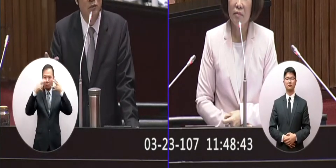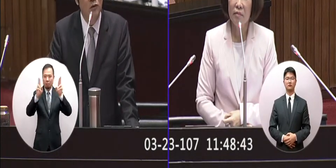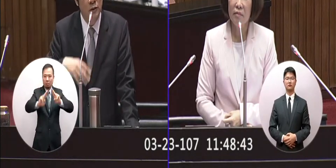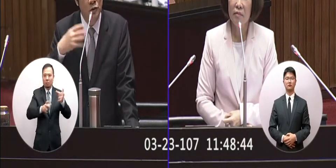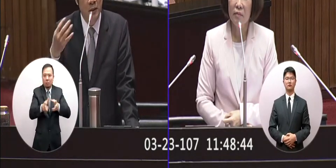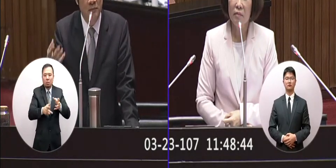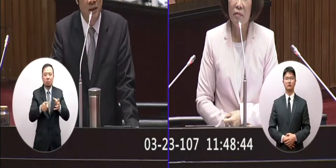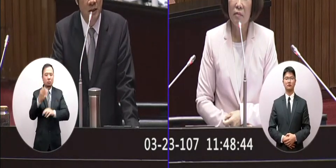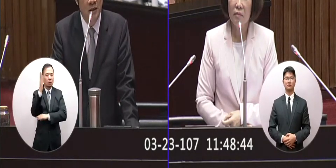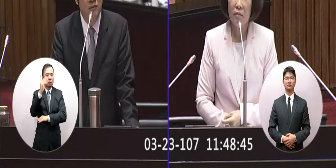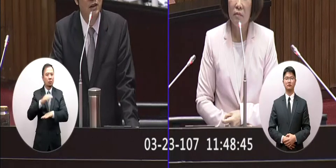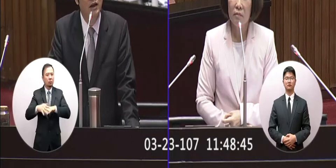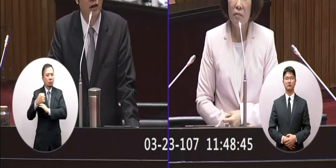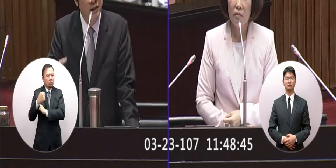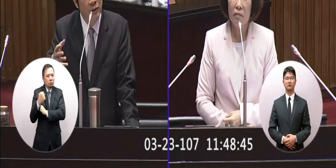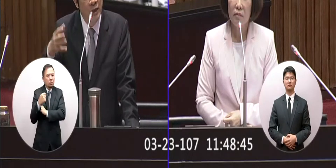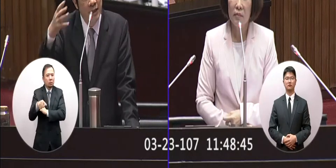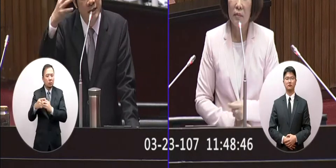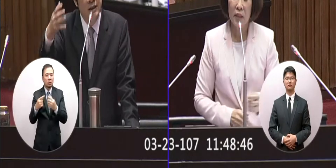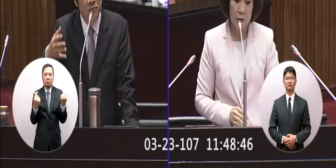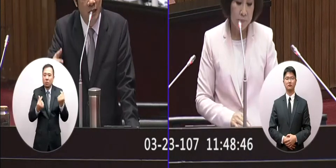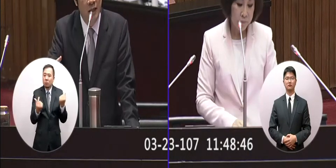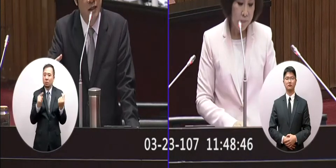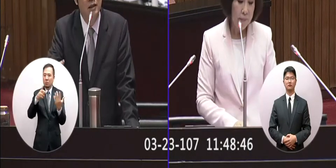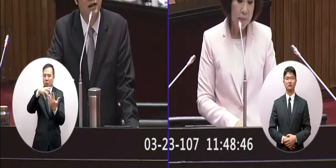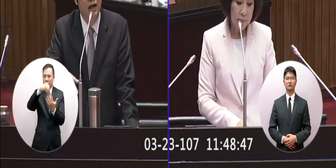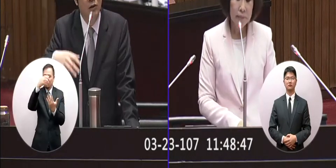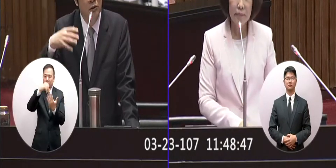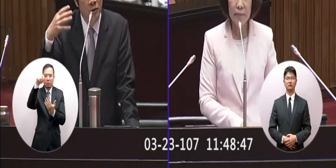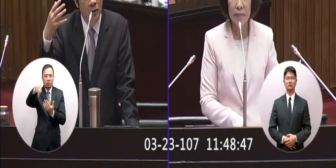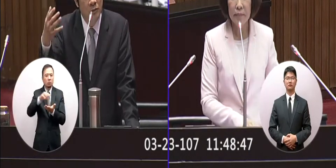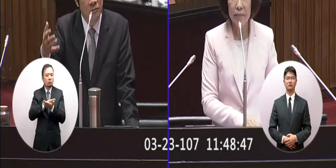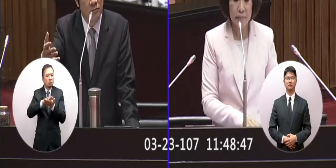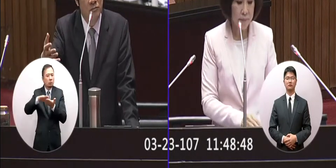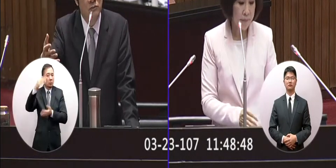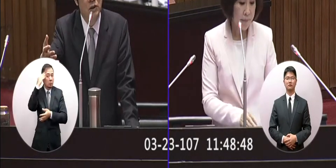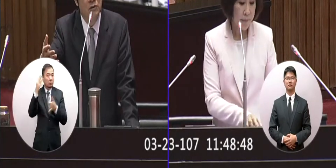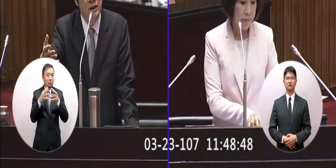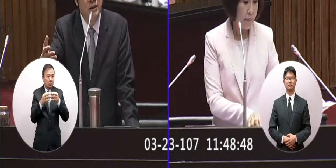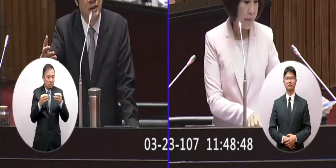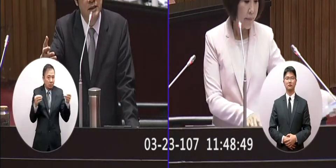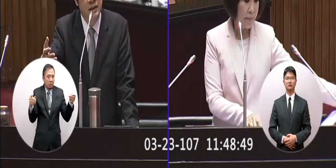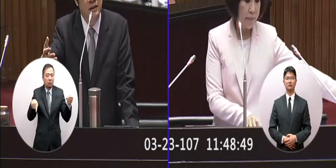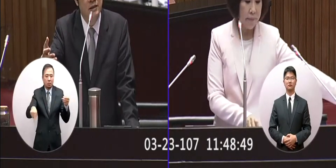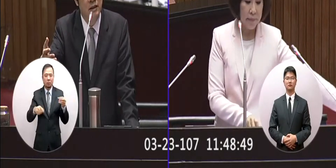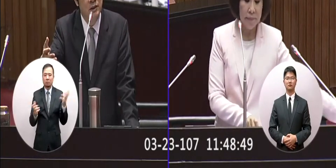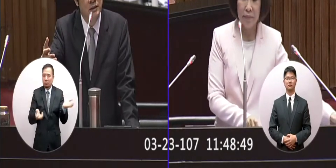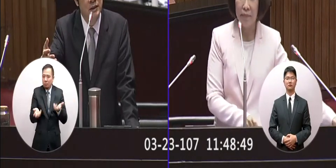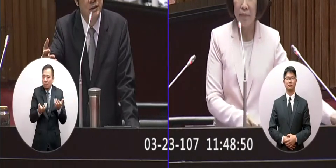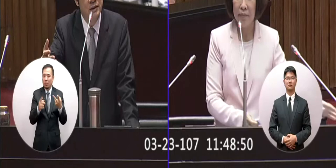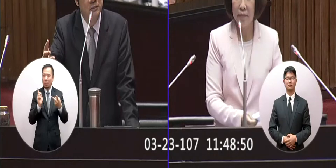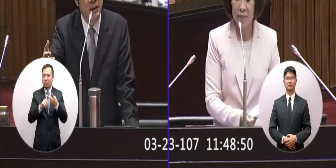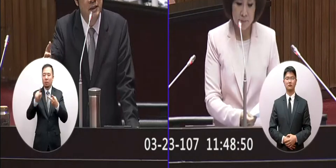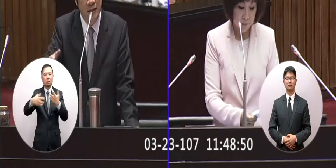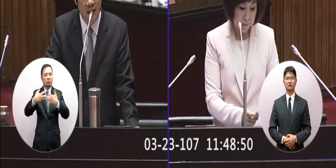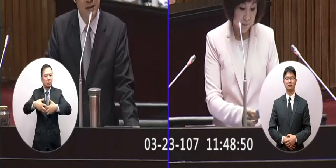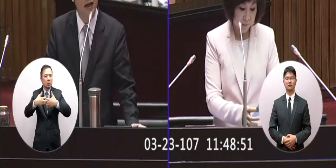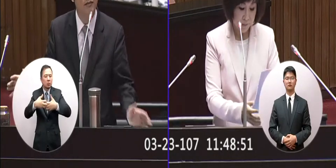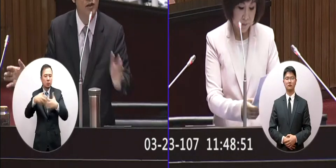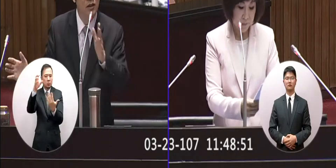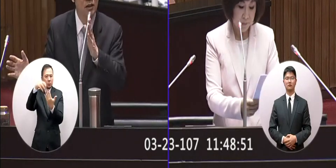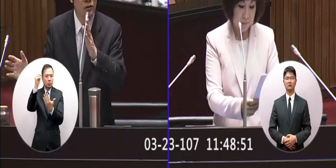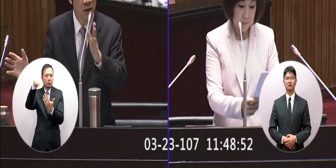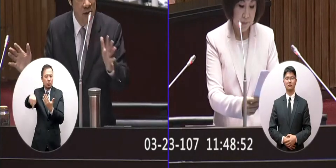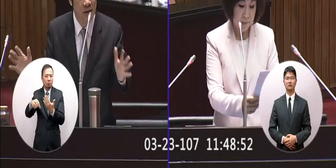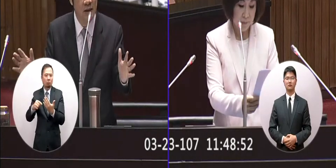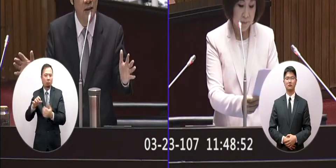方式，包括选择啊相对干净的煤，然后用这个先进的超超临界的设备，再加